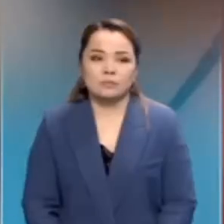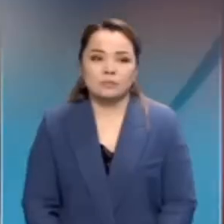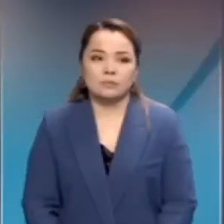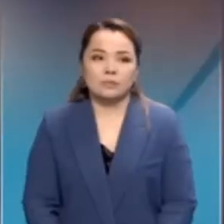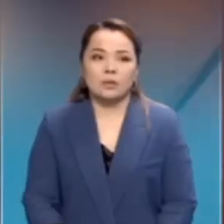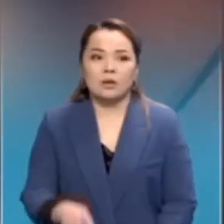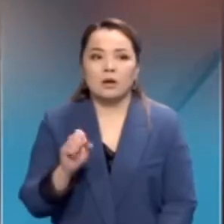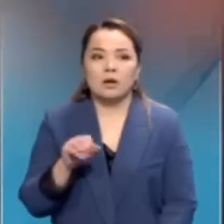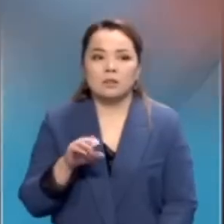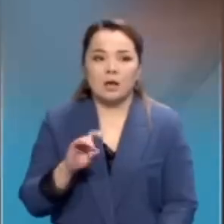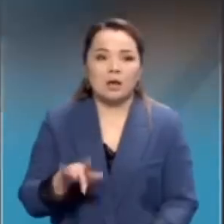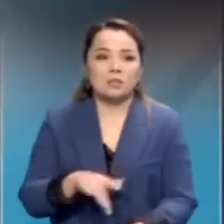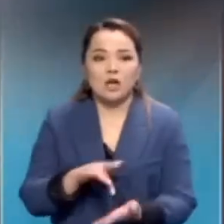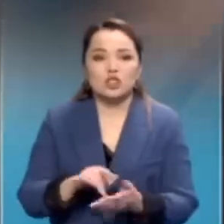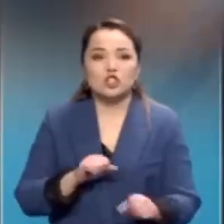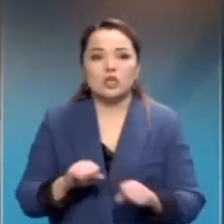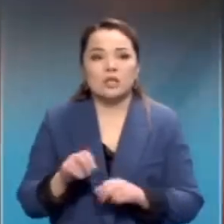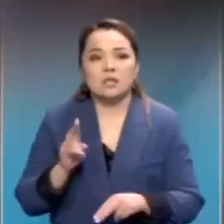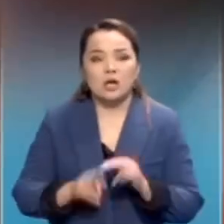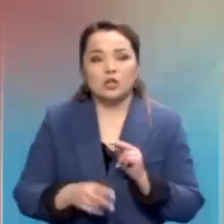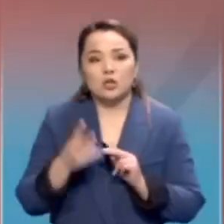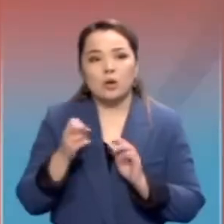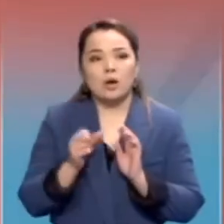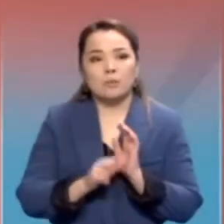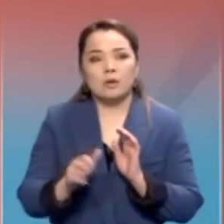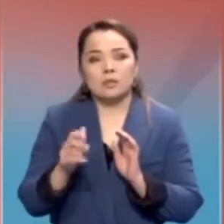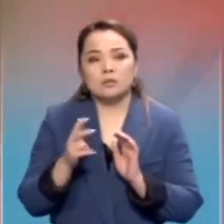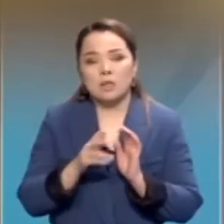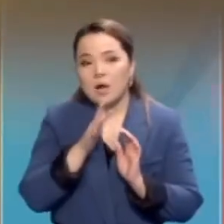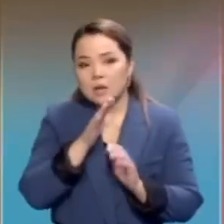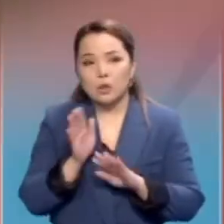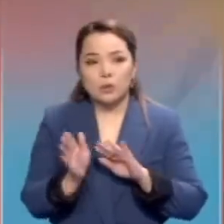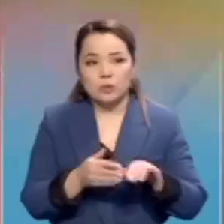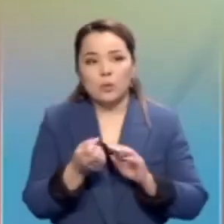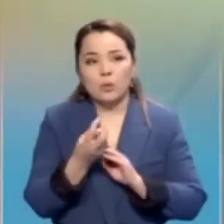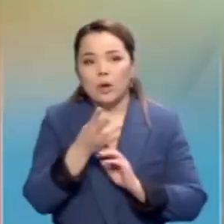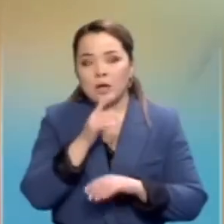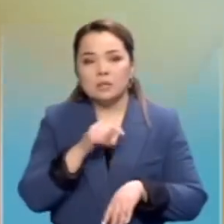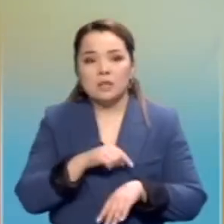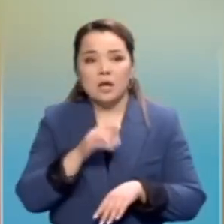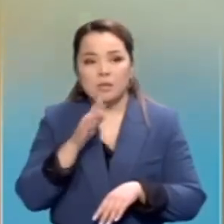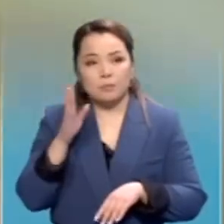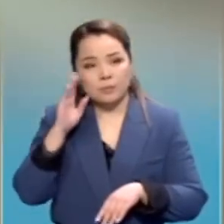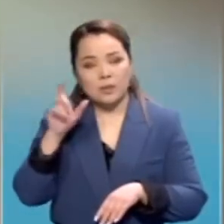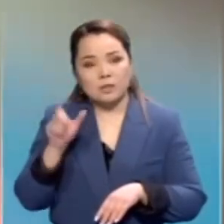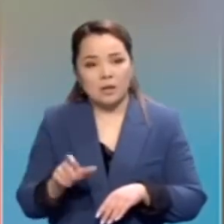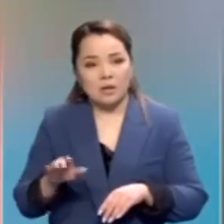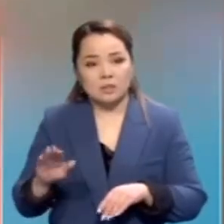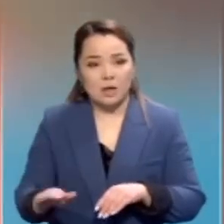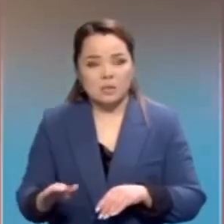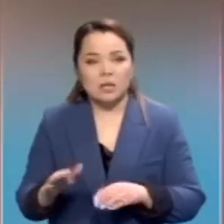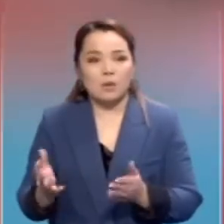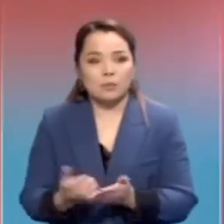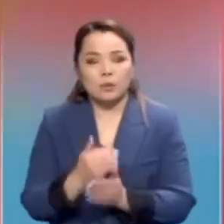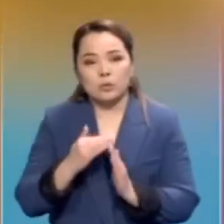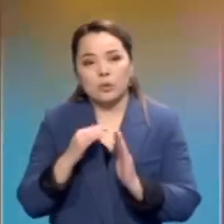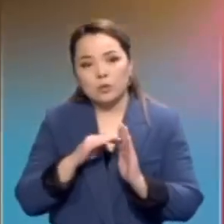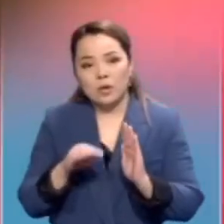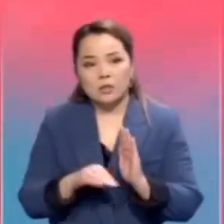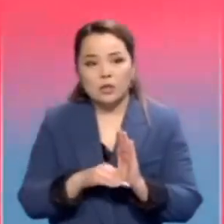Al Hatay provinciyasında yer silkinisinden 260 saat ötken son 12 jastağı bala üyündü astından kutkarıldı. Buğan